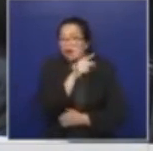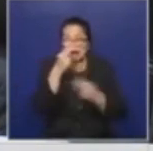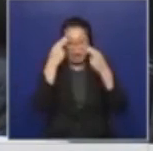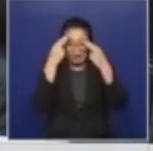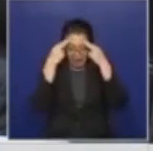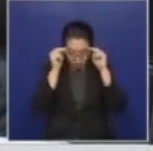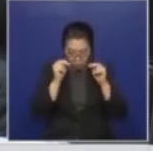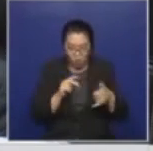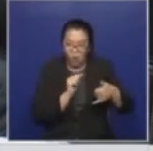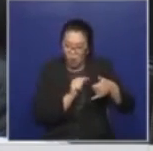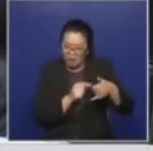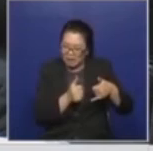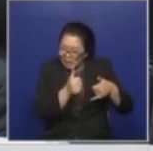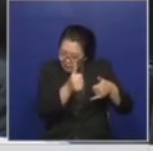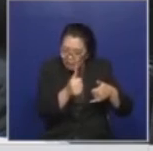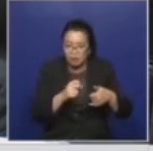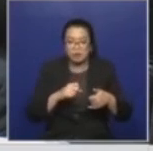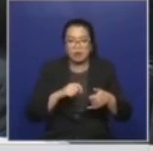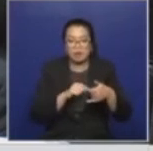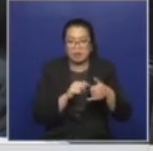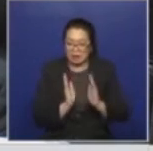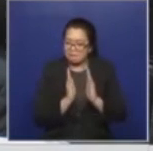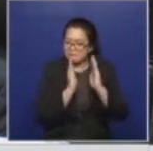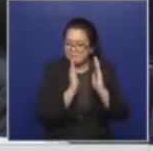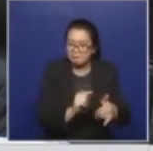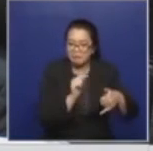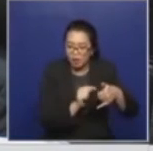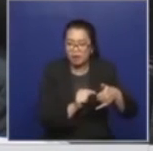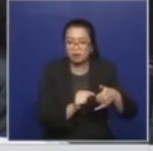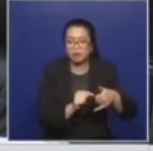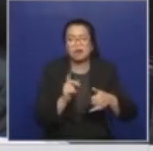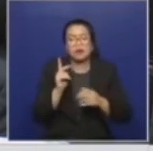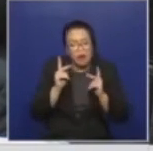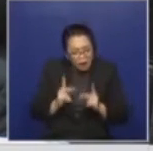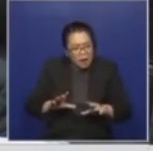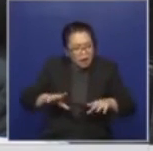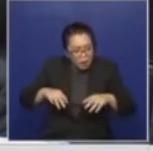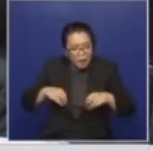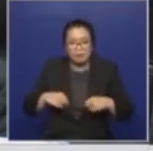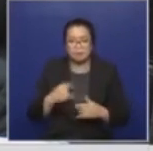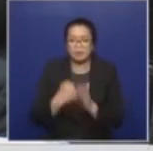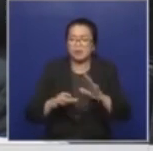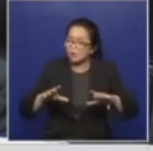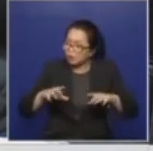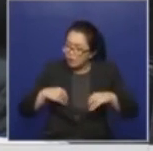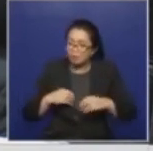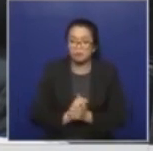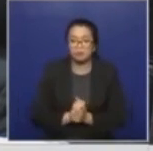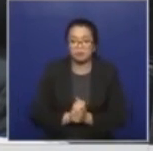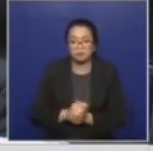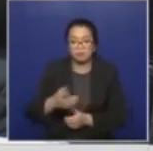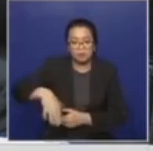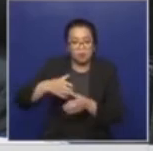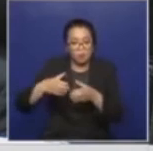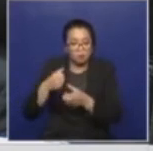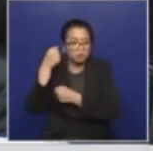ของรัฐมนตรีท่านนี้เนี่ยปัญหาไม่เกิดก้าวรับเถอะท่านครับเขาเรียกร้องในสิ่งที่